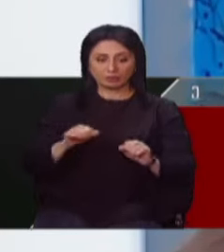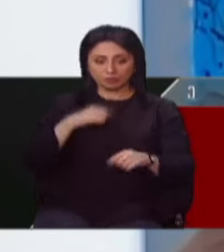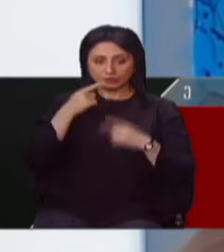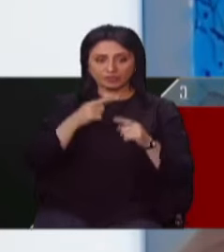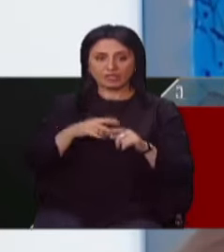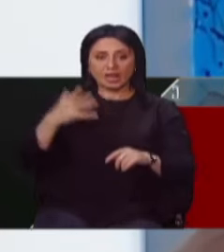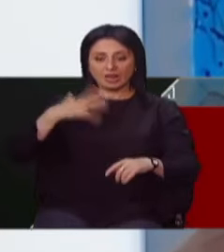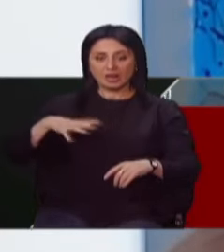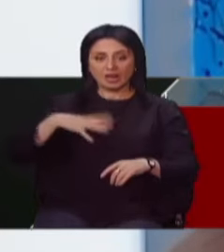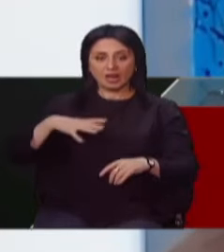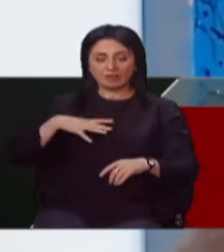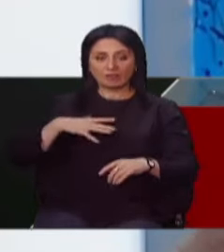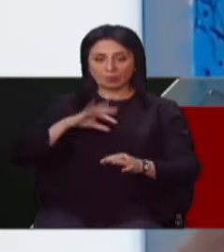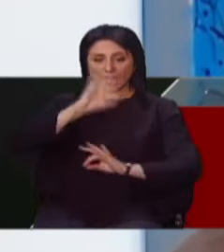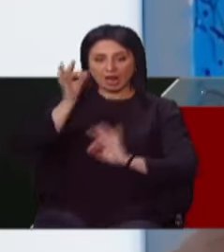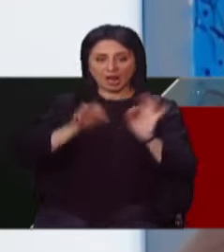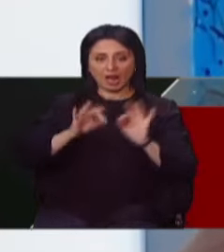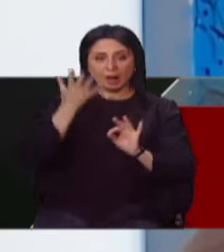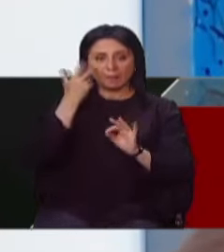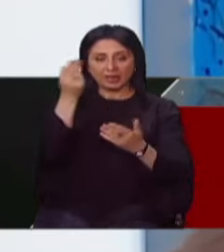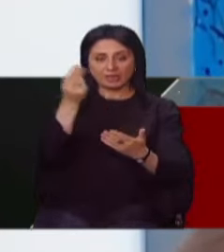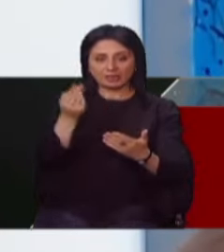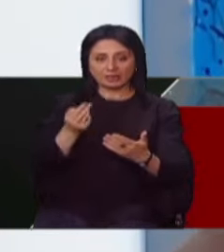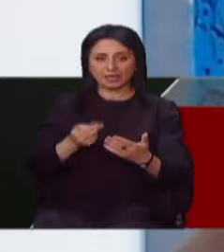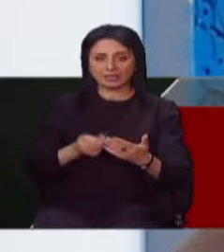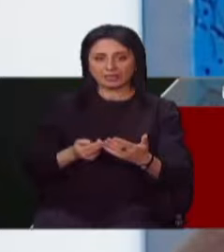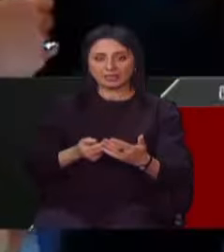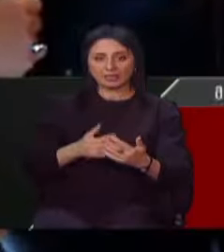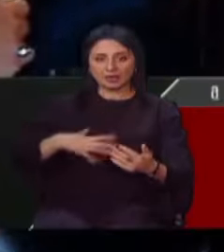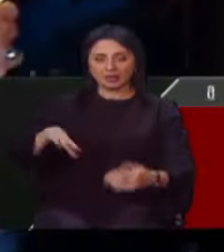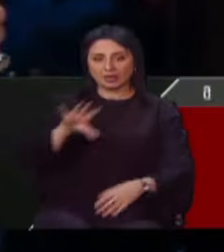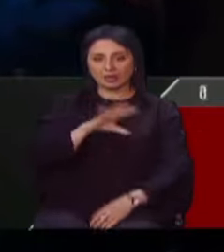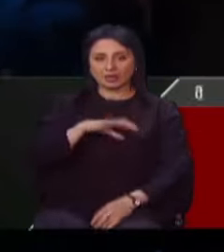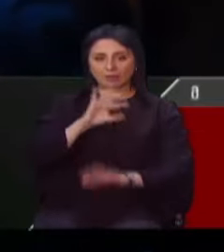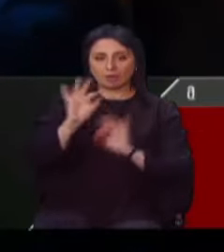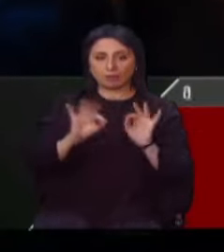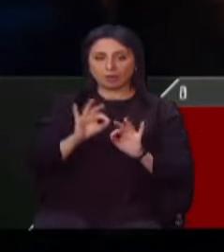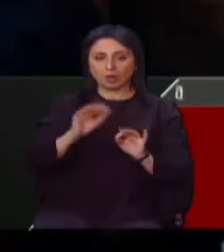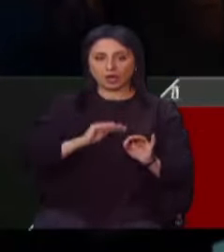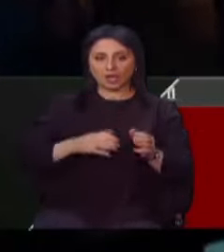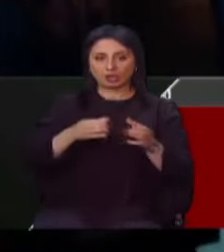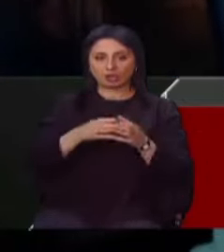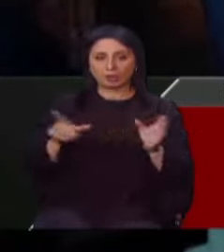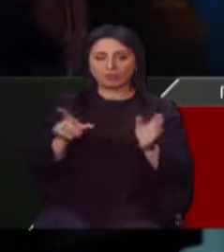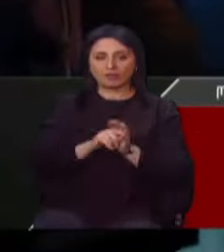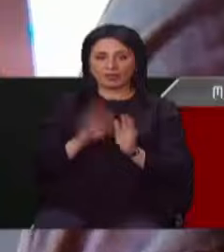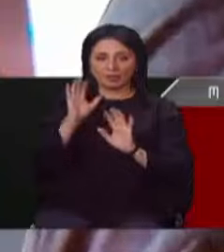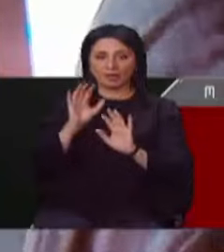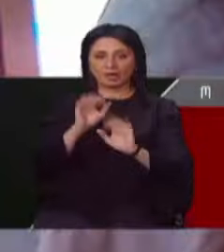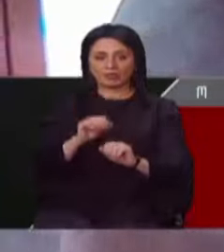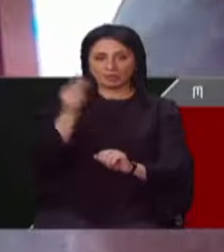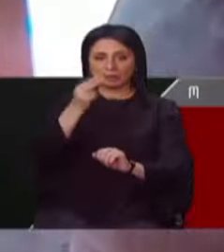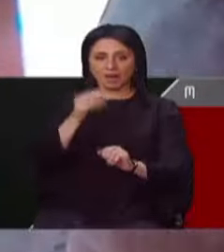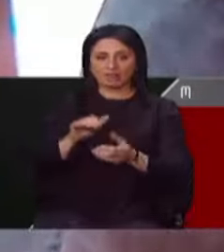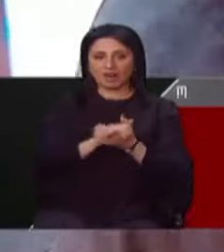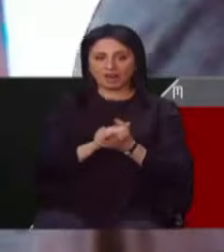ვთქვა, არის ქართული ხელოვნების ფერწერის ქვეყანა. პროექტს კერძო კომპანიებთან ერთად მხარი დაუჭირა